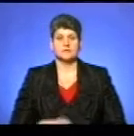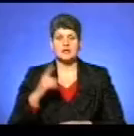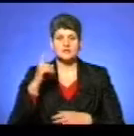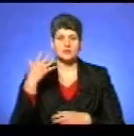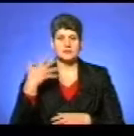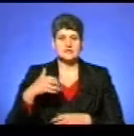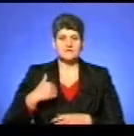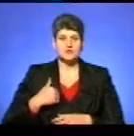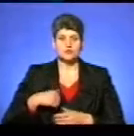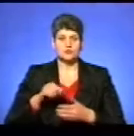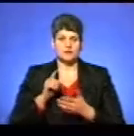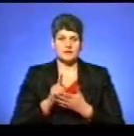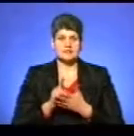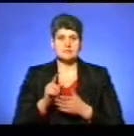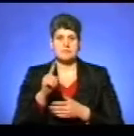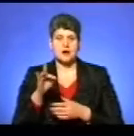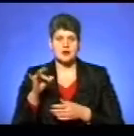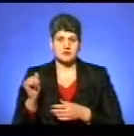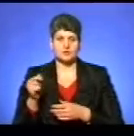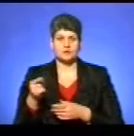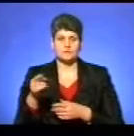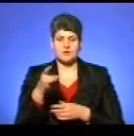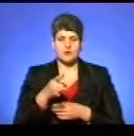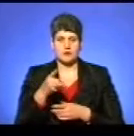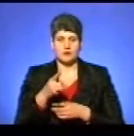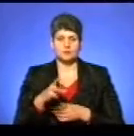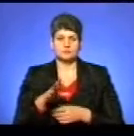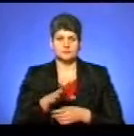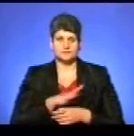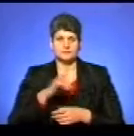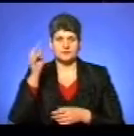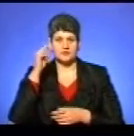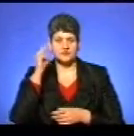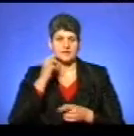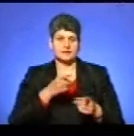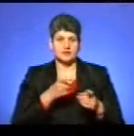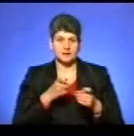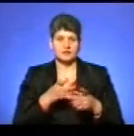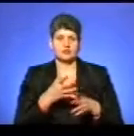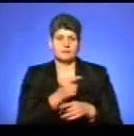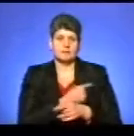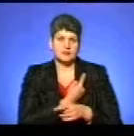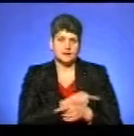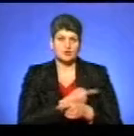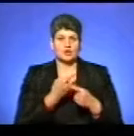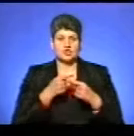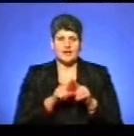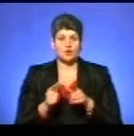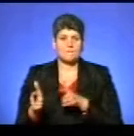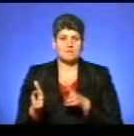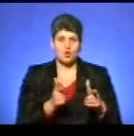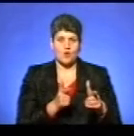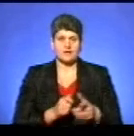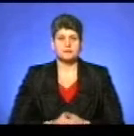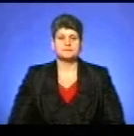150 військовозобов'язаних зі Збаразького і Тернопільського районів пройшли навчання з тактичної, вогневої, медичної та інженерної підготовки.